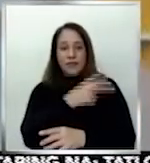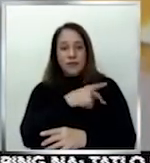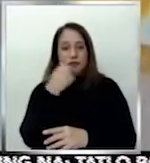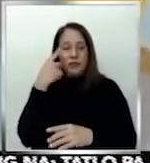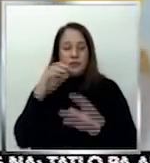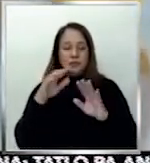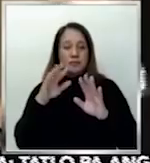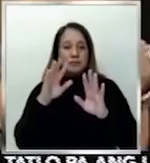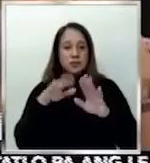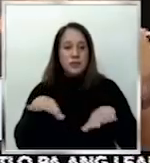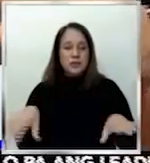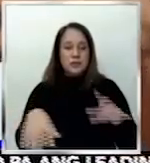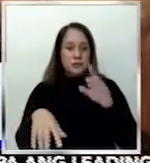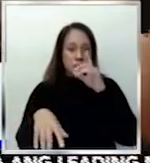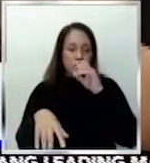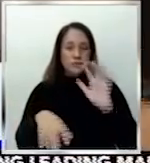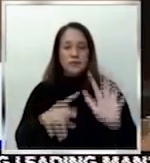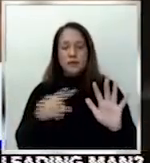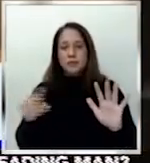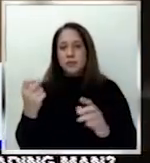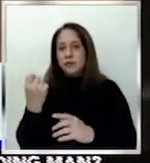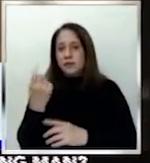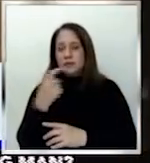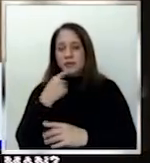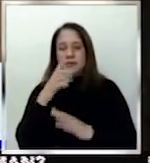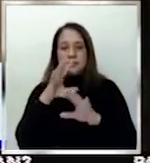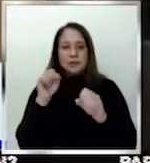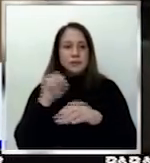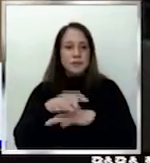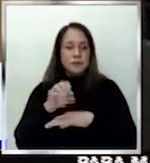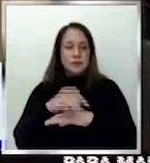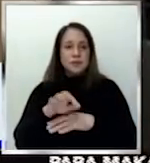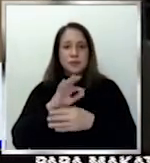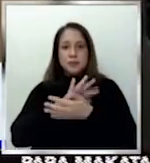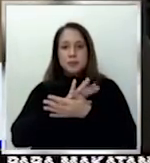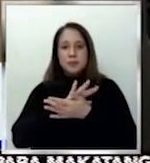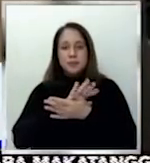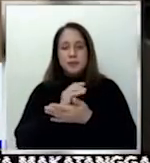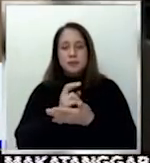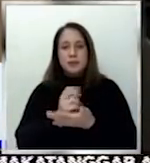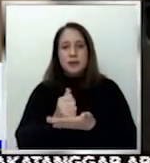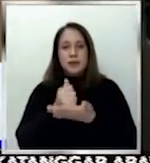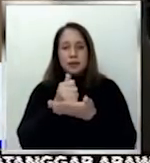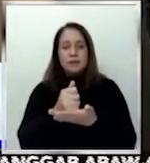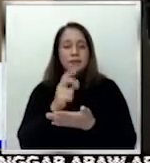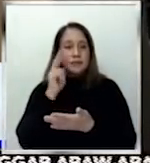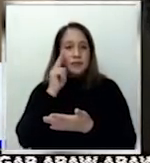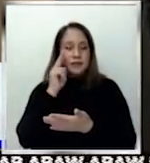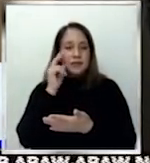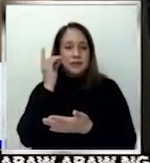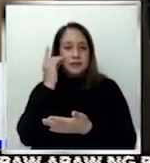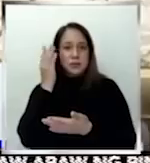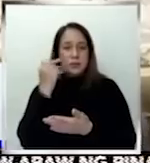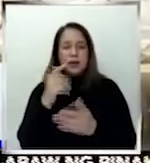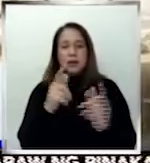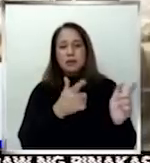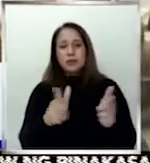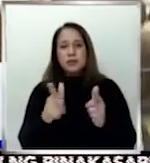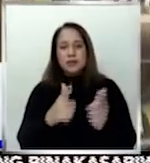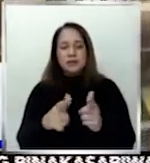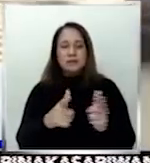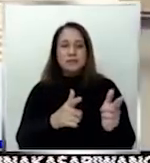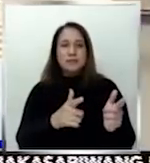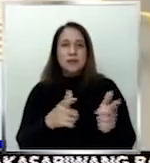to 11 years old, sabi ni Presidential Advisor for COVID-19 Response Vince Dison. Dahil sa logistical issue, posibleng bukas ng